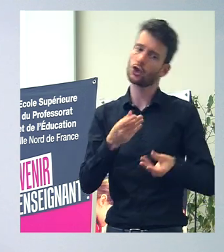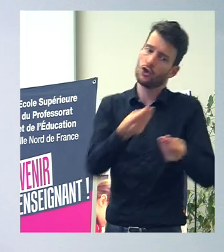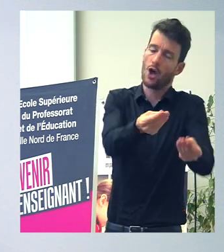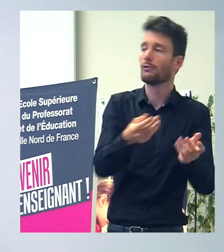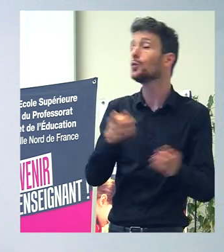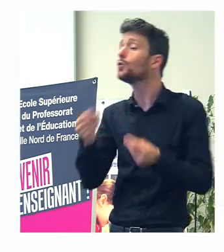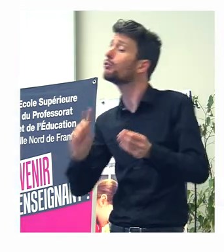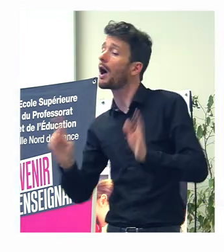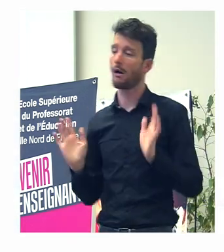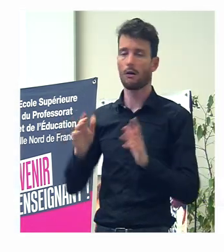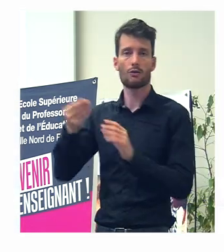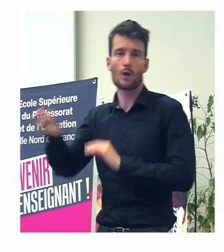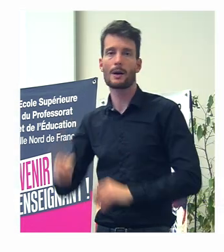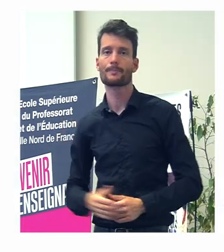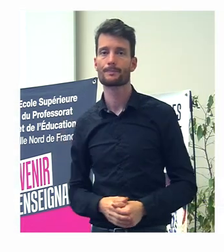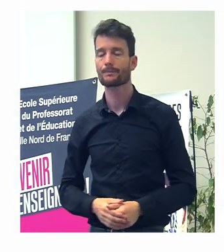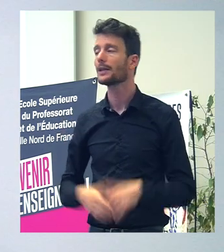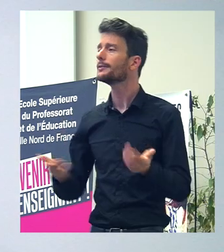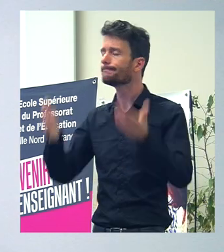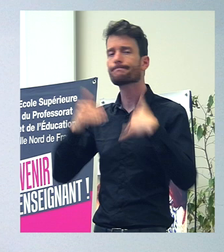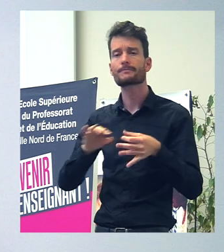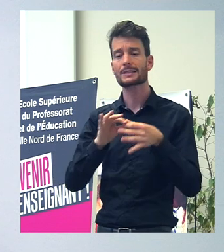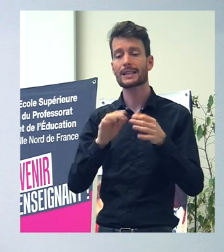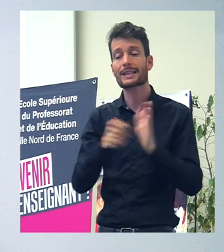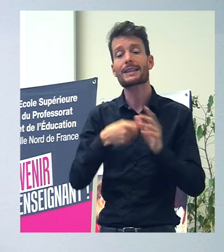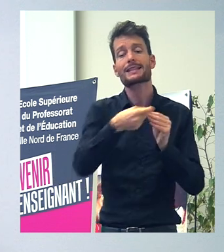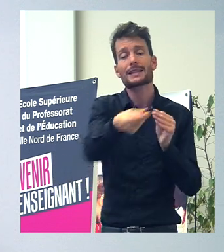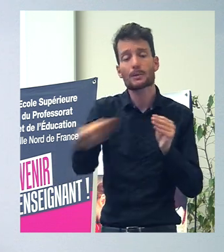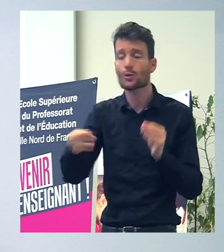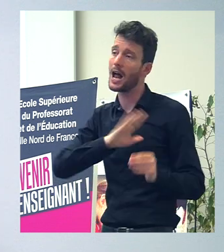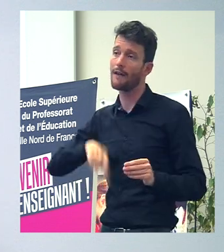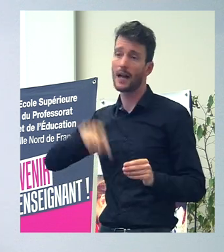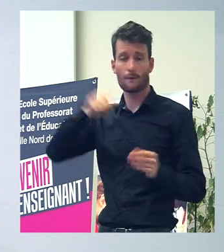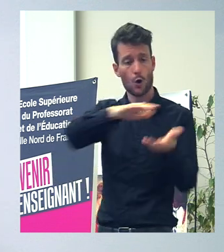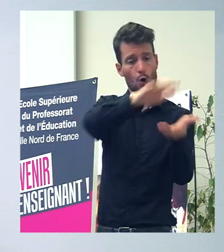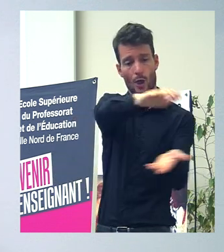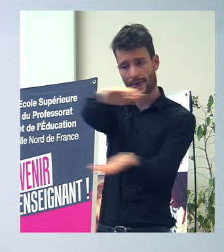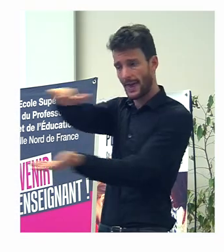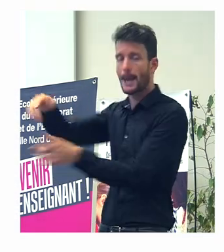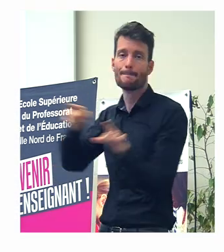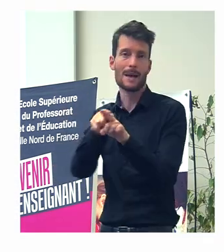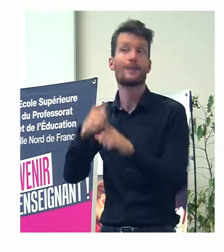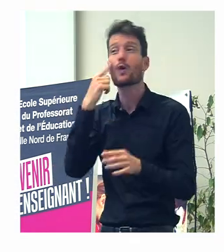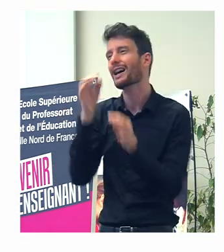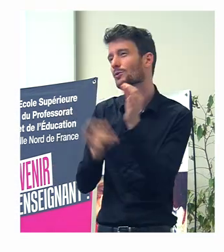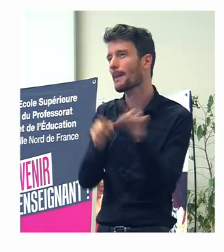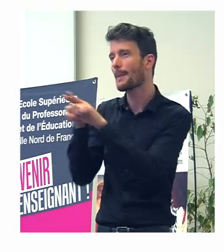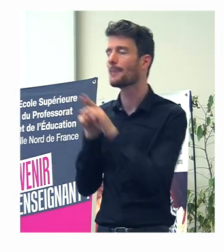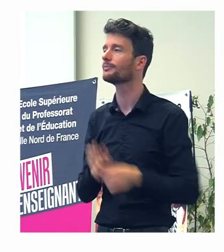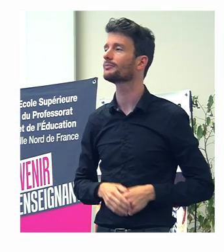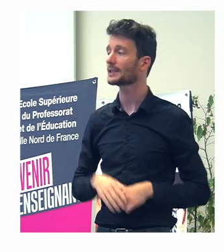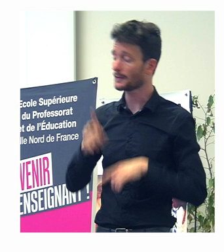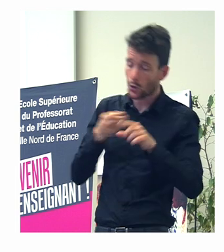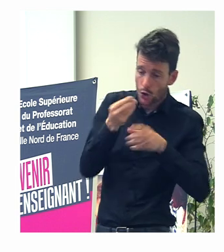Après la distribution, tout le monde doit avoir la même quantité, donc vous voyez, c'est égalité de résultat. Il faut donner plus et moins